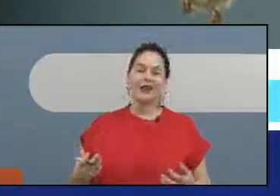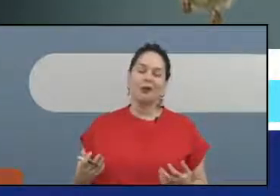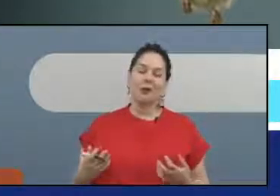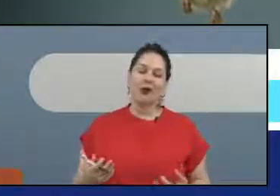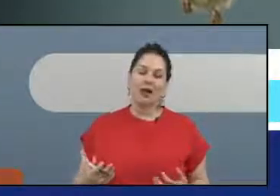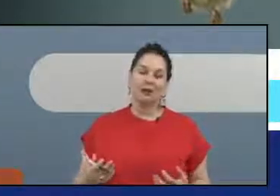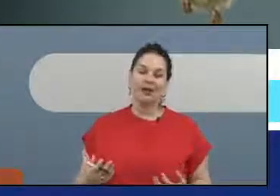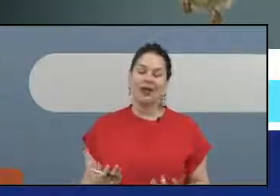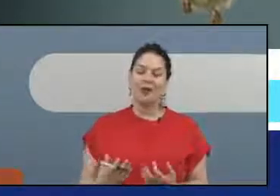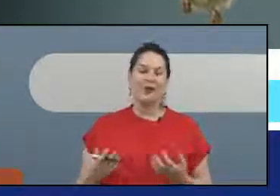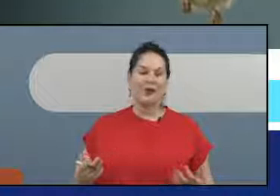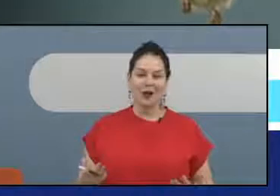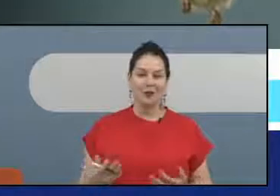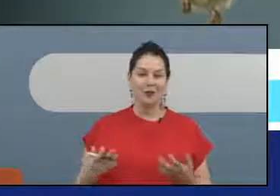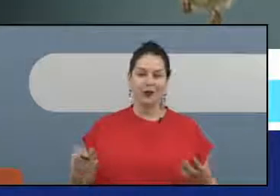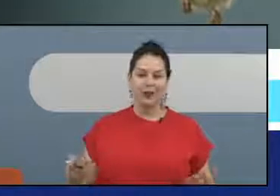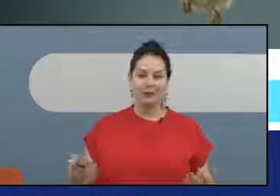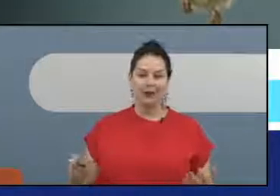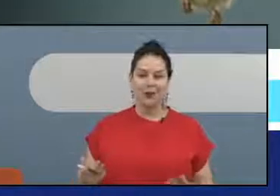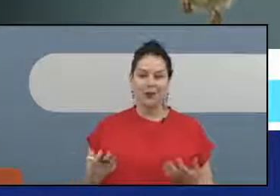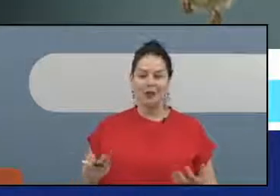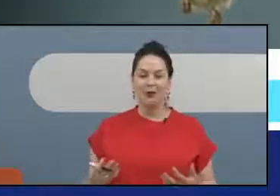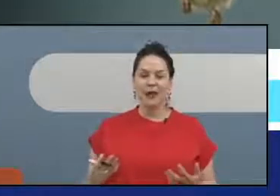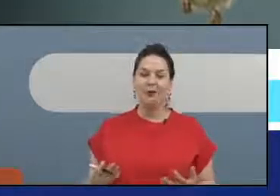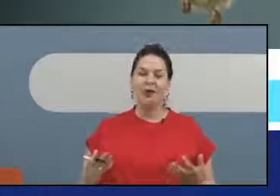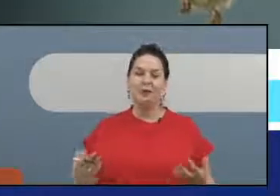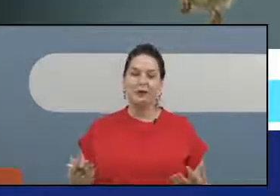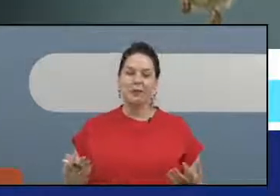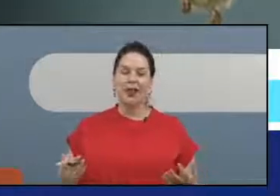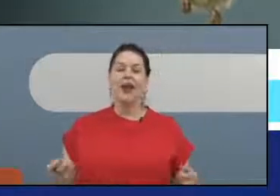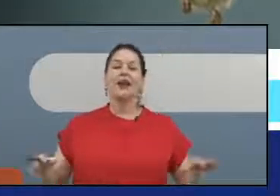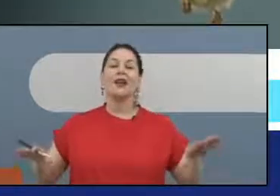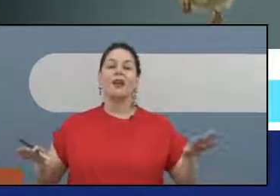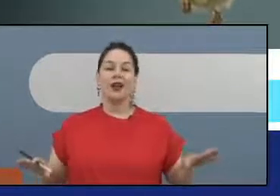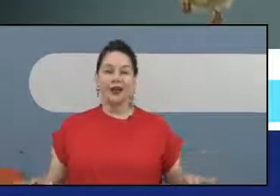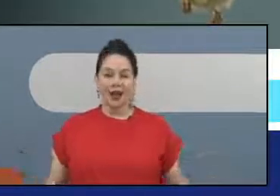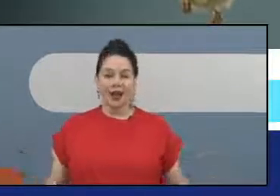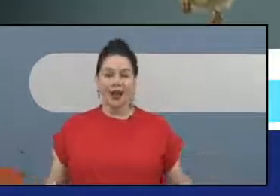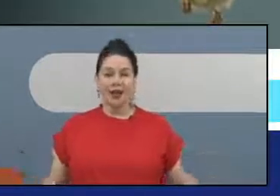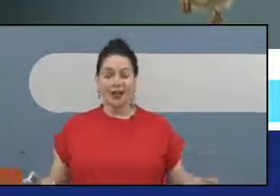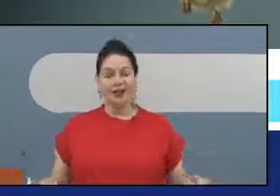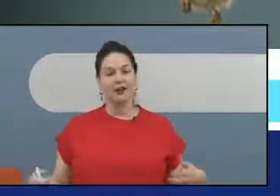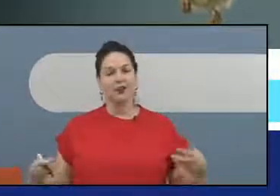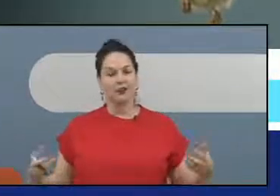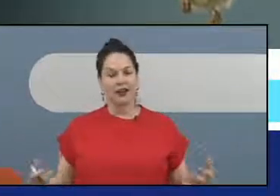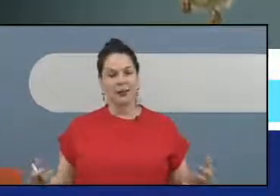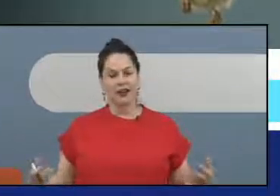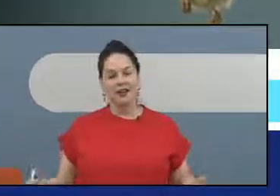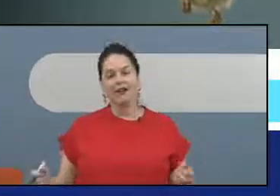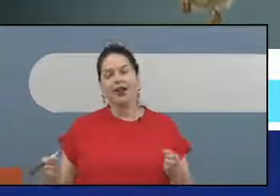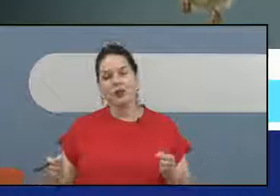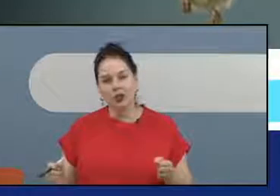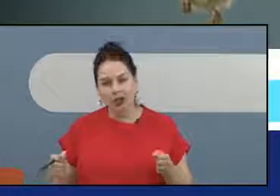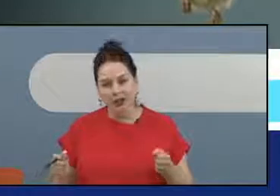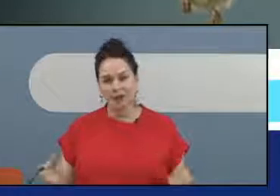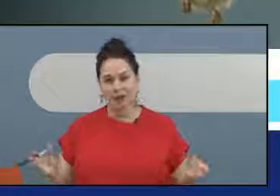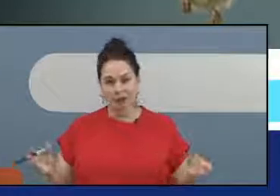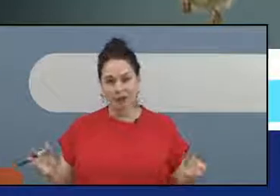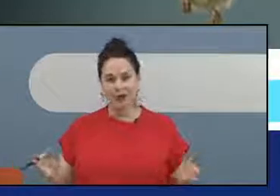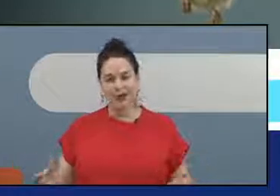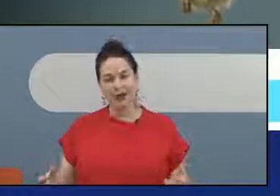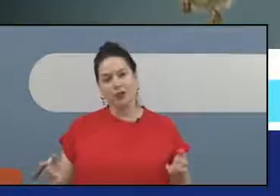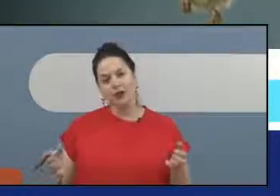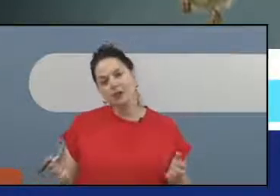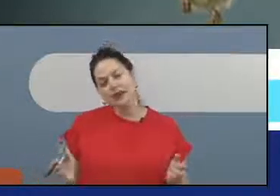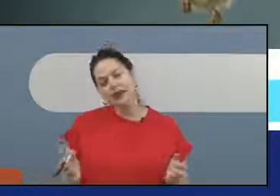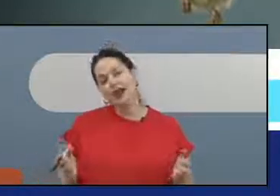כאנשים צריכים קביים, אנחנו כל כך מוגבלים, אנחנו כל כך מלאי פגמים, אנחנו על הקרקע, אנחנו עובדים, ואנחנו נשענים